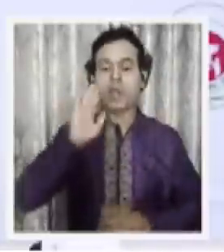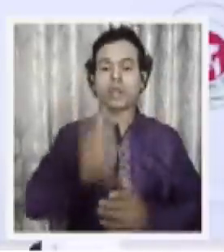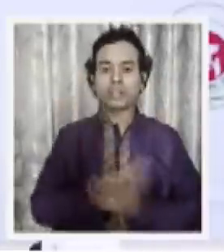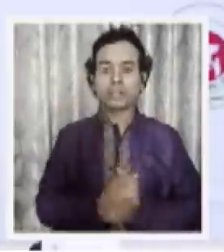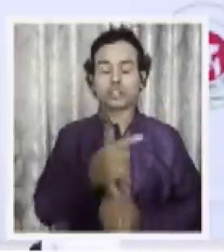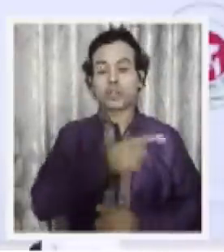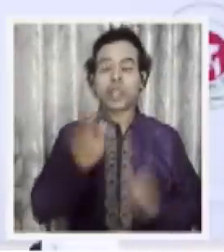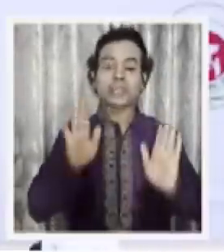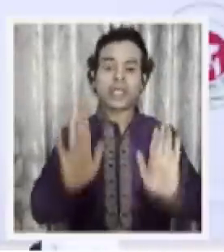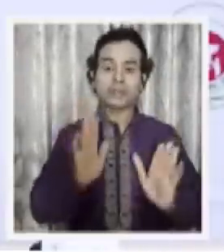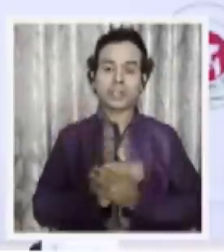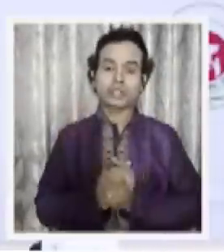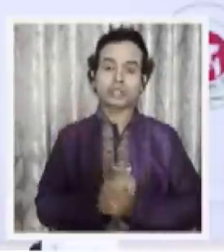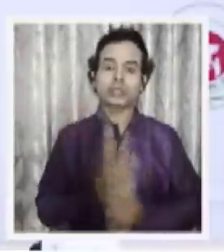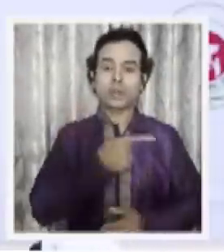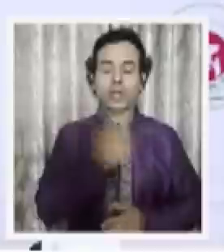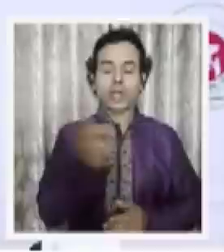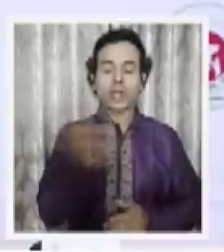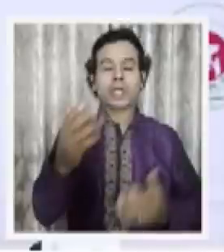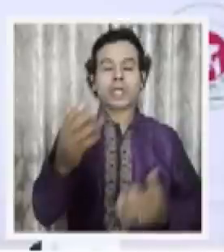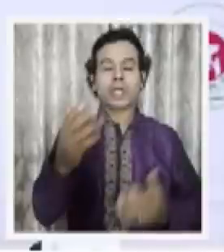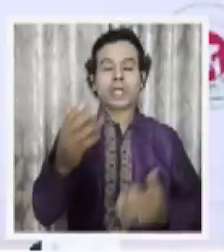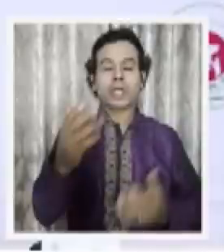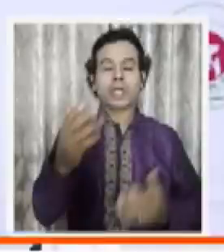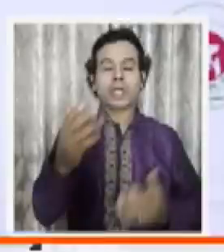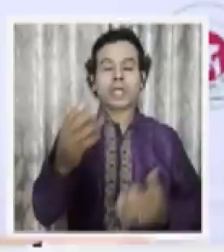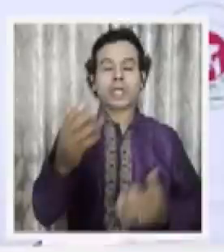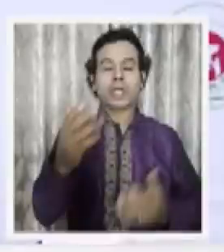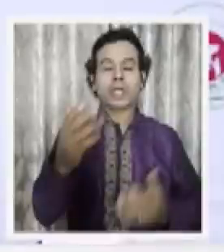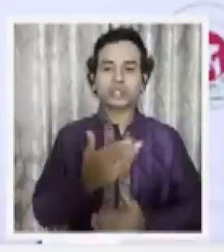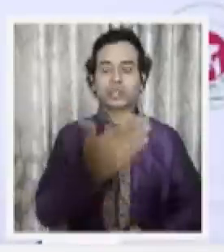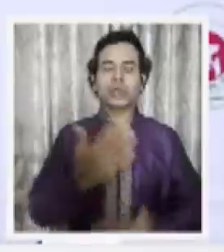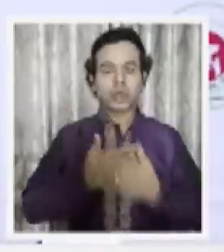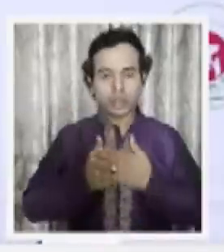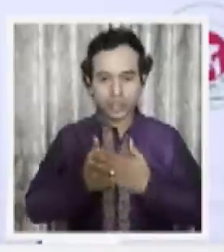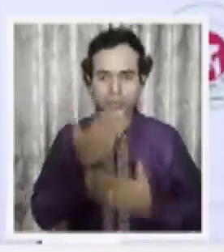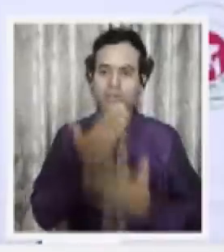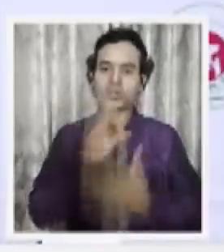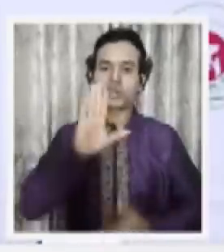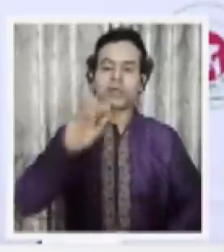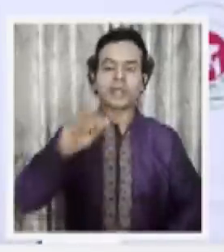থাকুন, সবাই ভালো থাকবেন, সুস্থ থাকবেন। সবাইকে অনেক অনেক ধন্যবাদ। আসসালামু আলাইকুম।